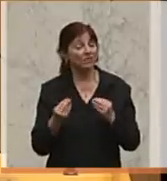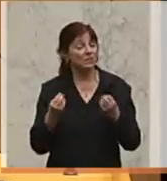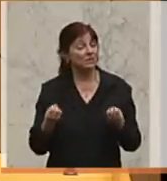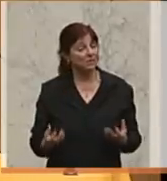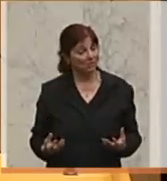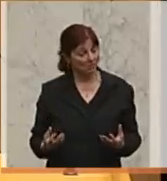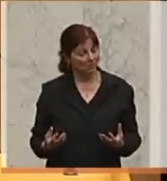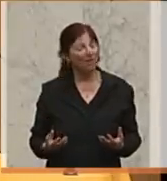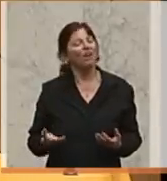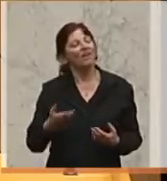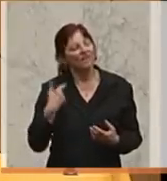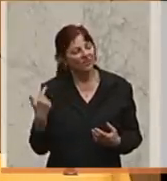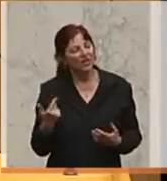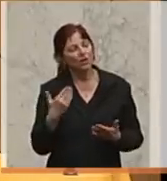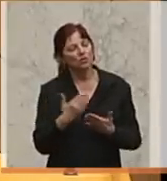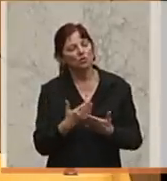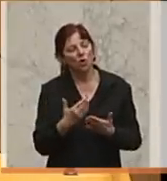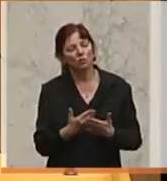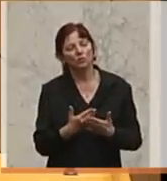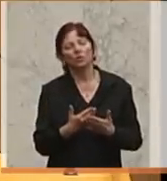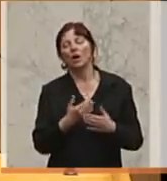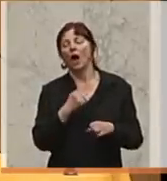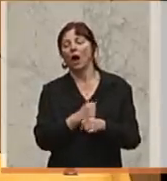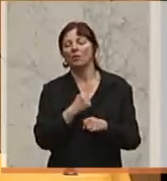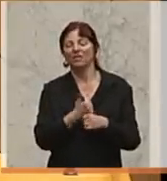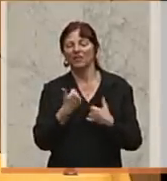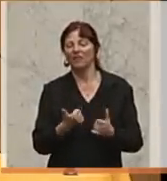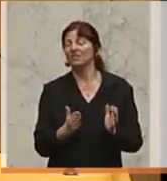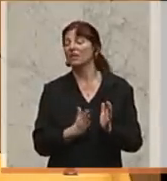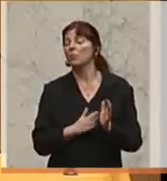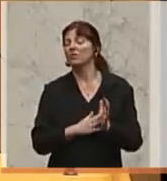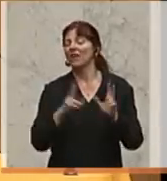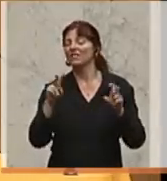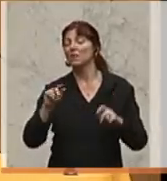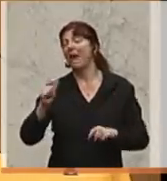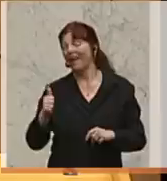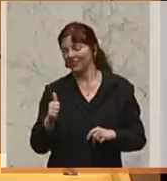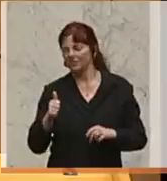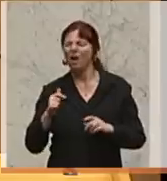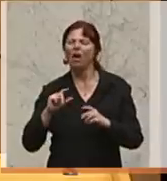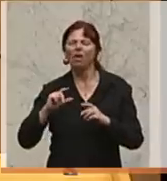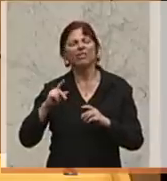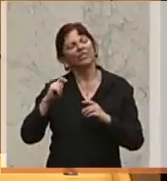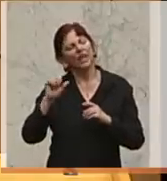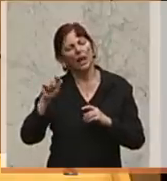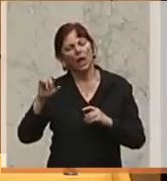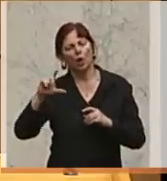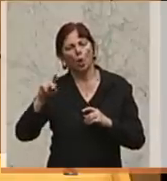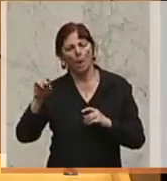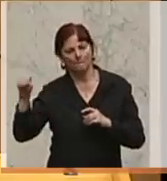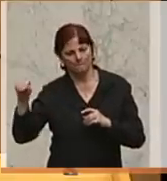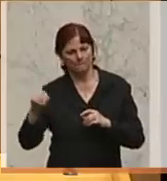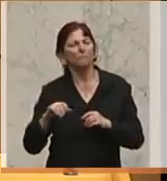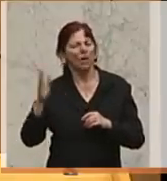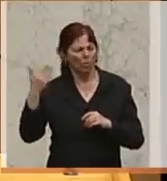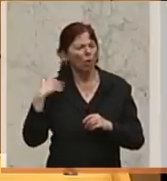arbeiten am Beweisthema 1, Telekom, nicht am Beweisthema 4, das kommt irgendwann im Herbst. Am 22. März ist ein Clubsekretär der